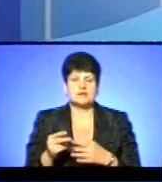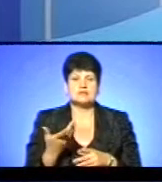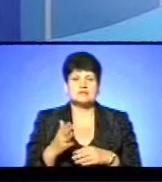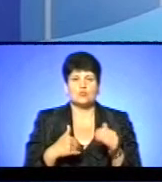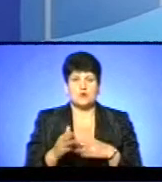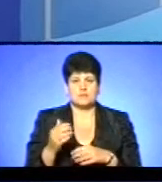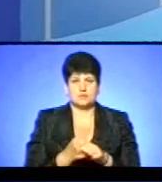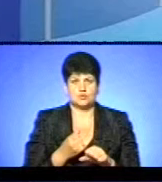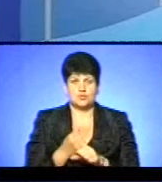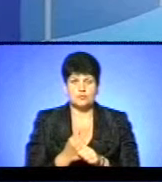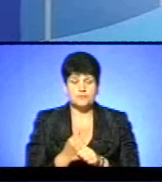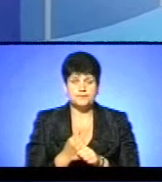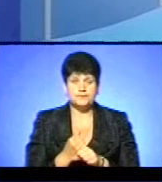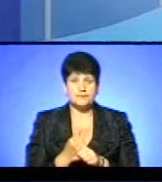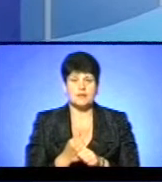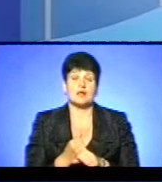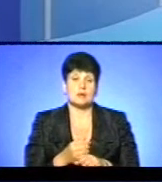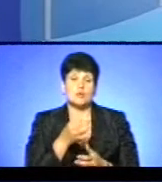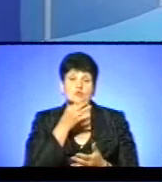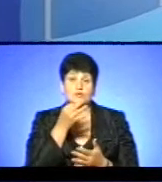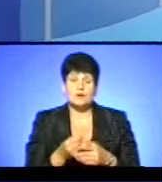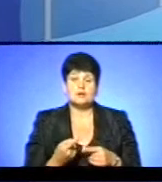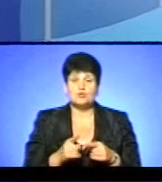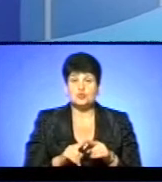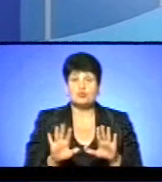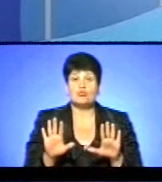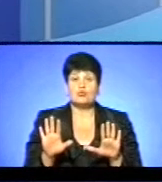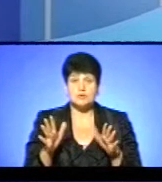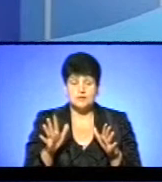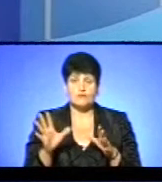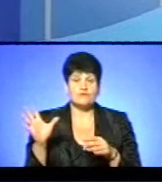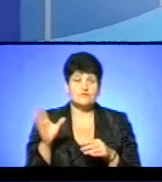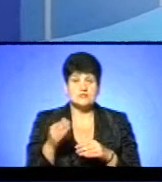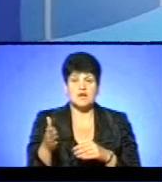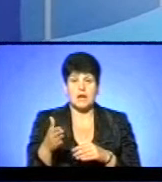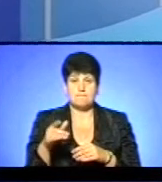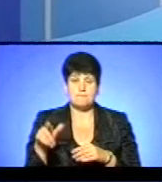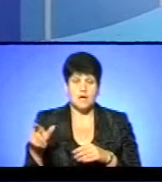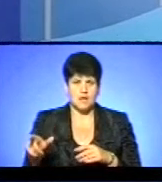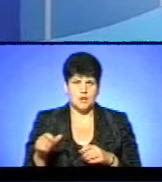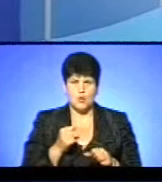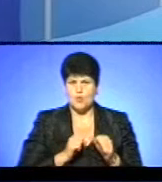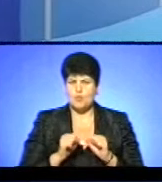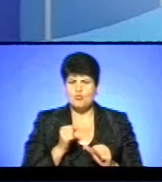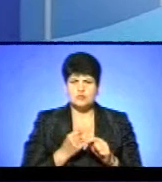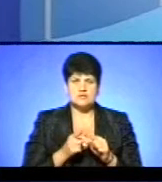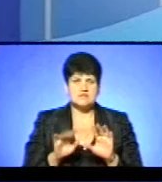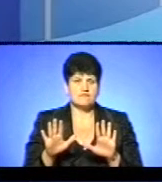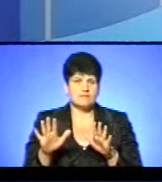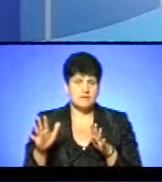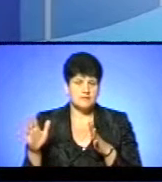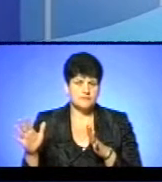виготовлені. Ну і десь прозвітували про цю подію, тому що всі рибаки обурилися щодо даного випадку,